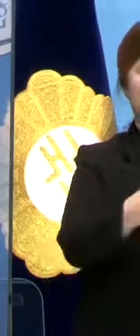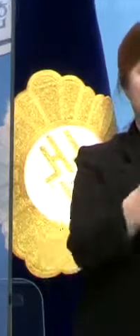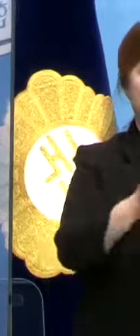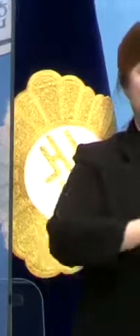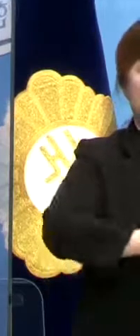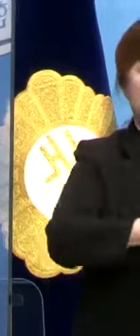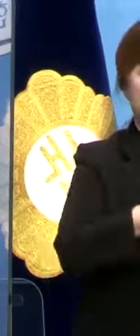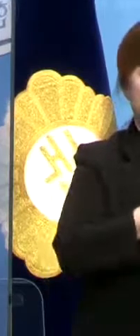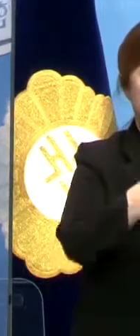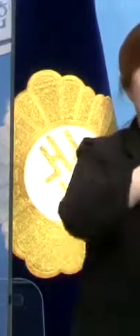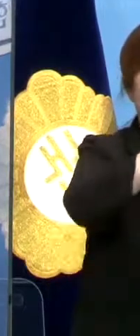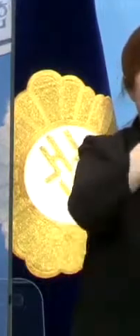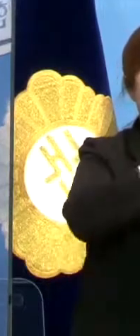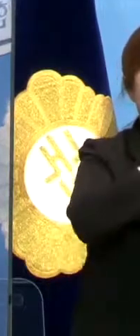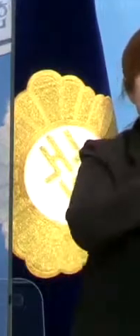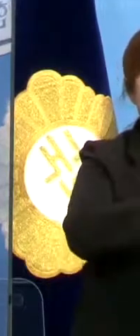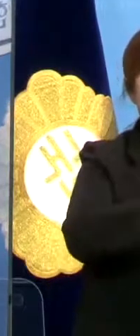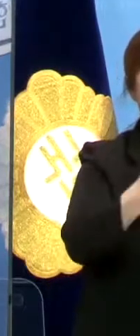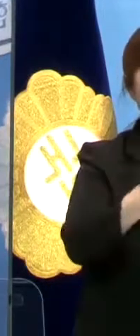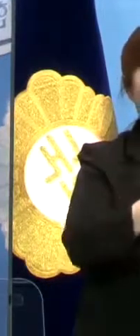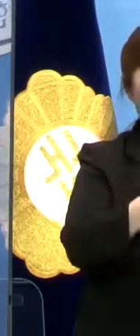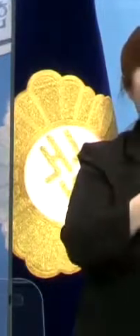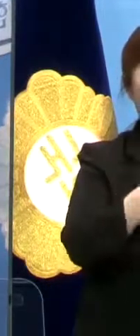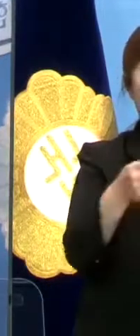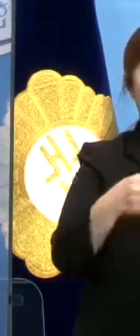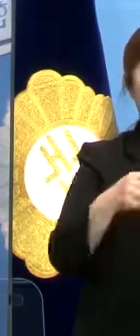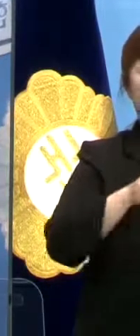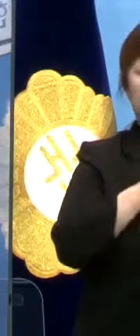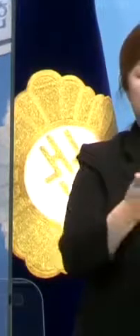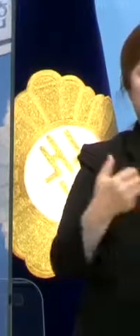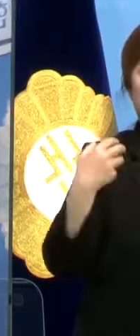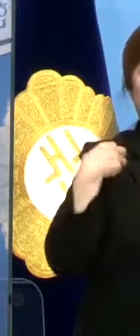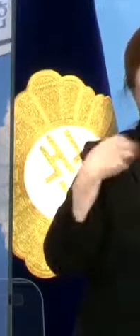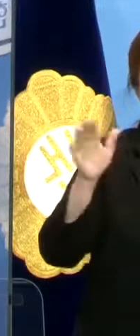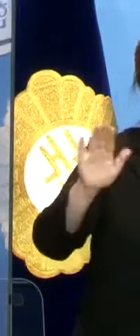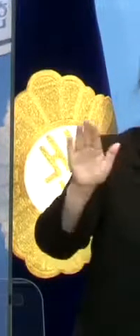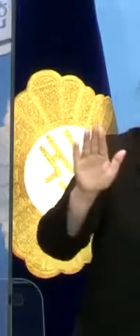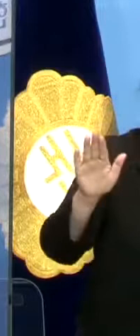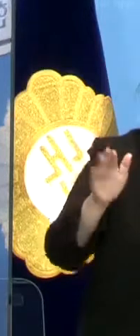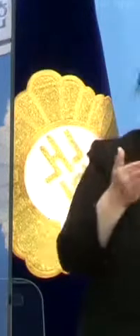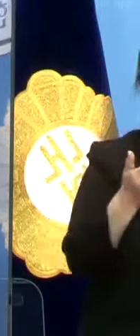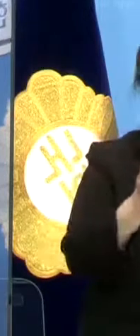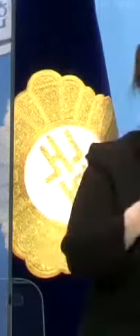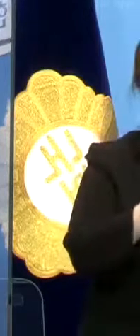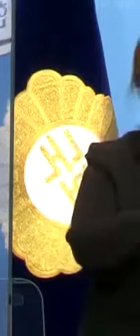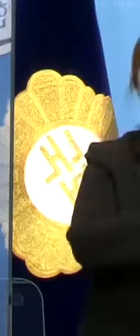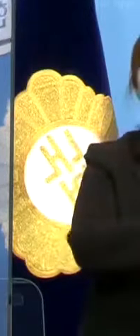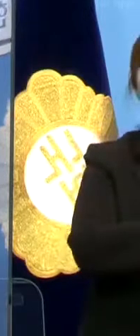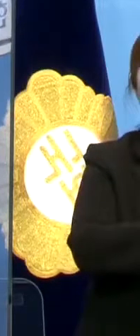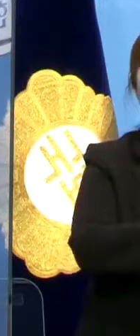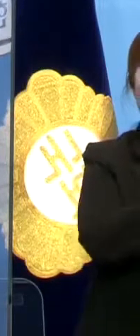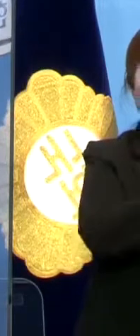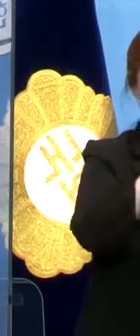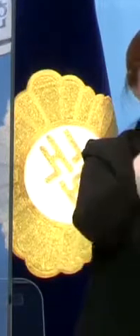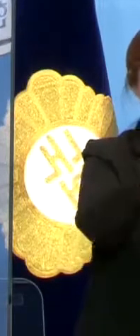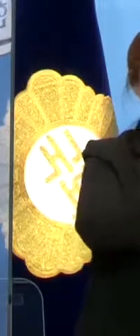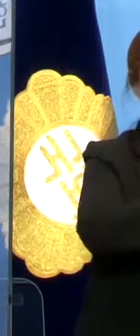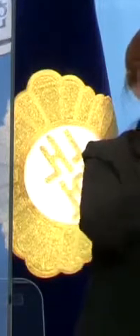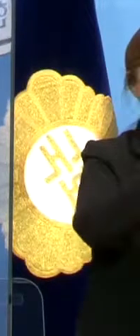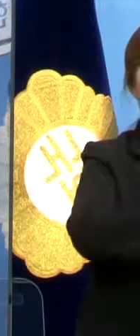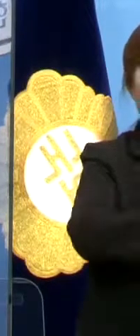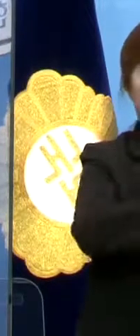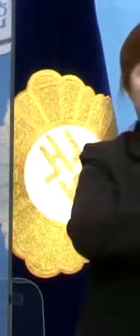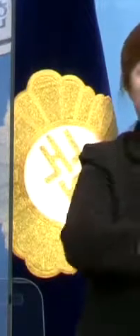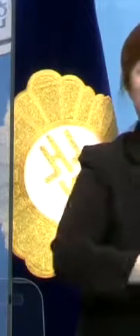스스로가 선택한 일을 하면서 이 죽음의 책임을 지지 않으려 하는 것은 매우 잘못된 태도입니다